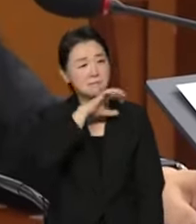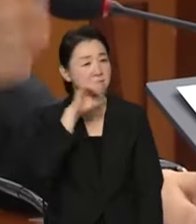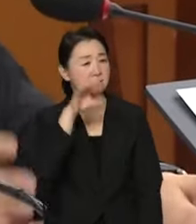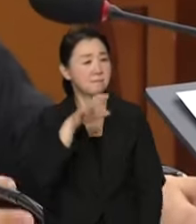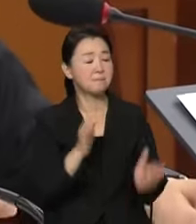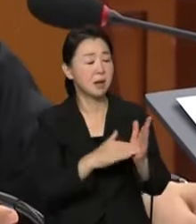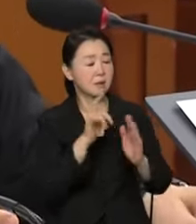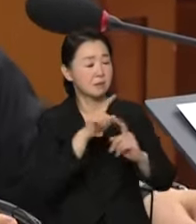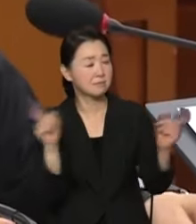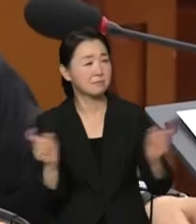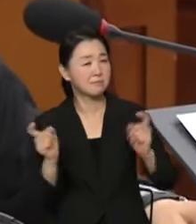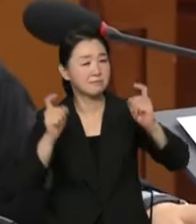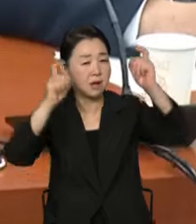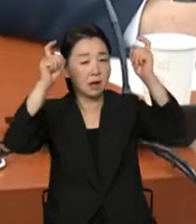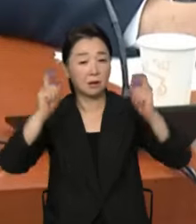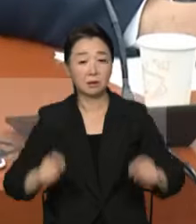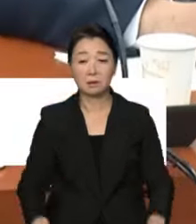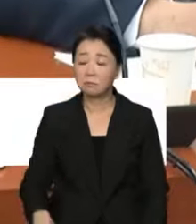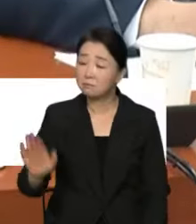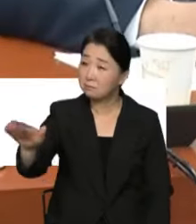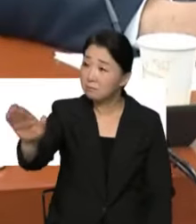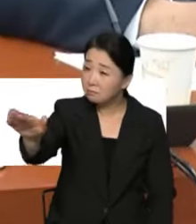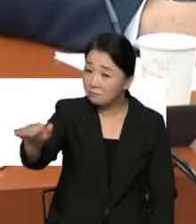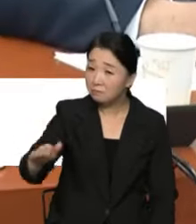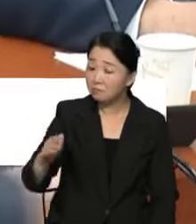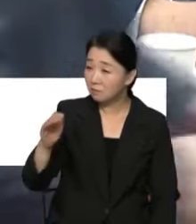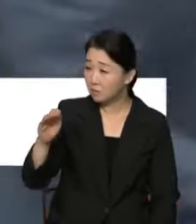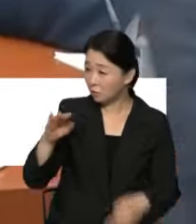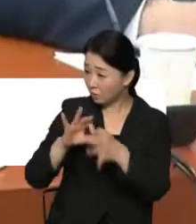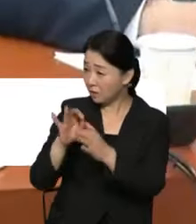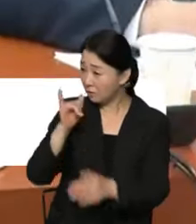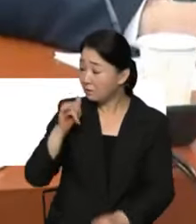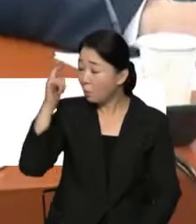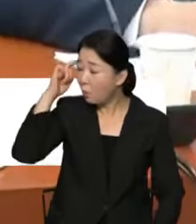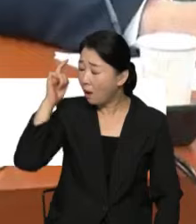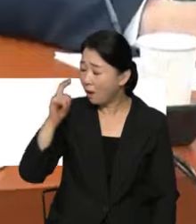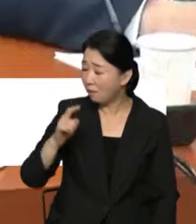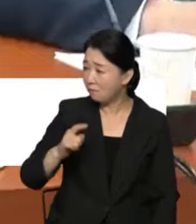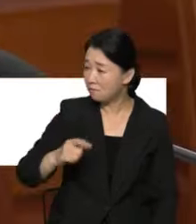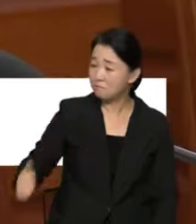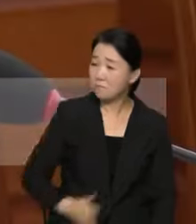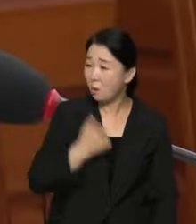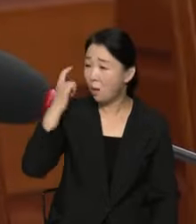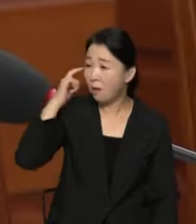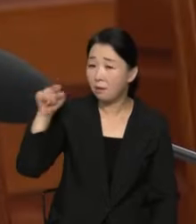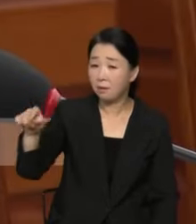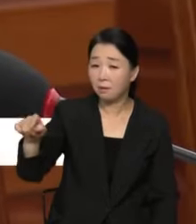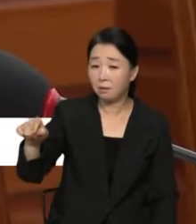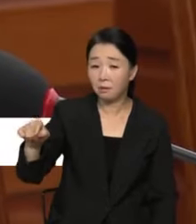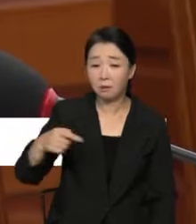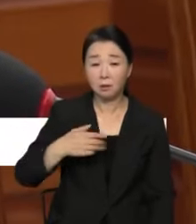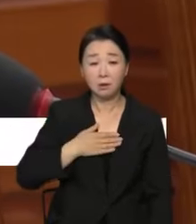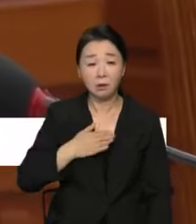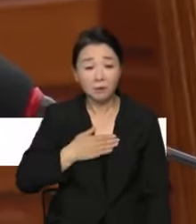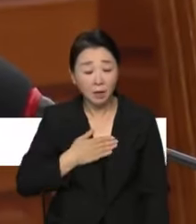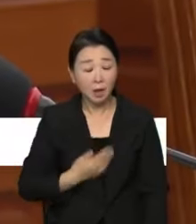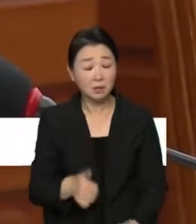설전이 벌어졌습니다. 임의자 의원님 혹시 개입되셨어요? 왜 그러세요? 이렇게 반응이 심하시네요. 나는 경선에서